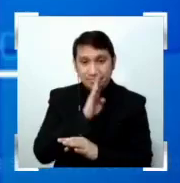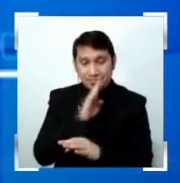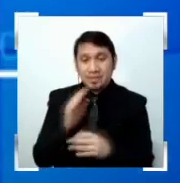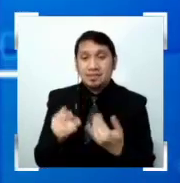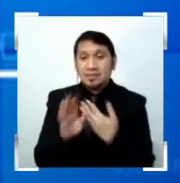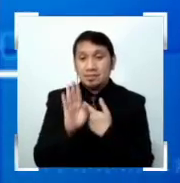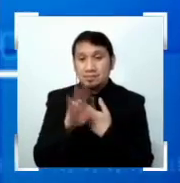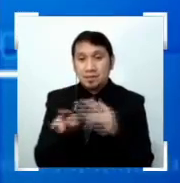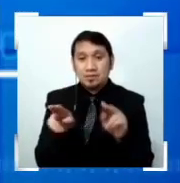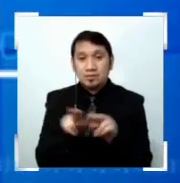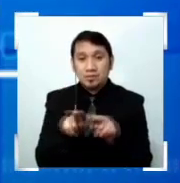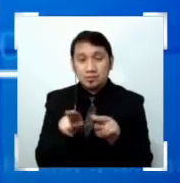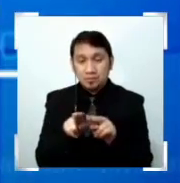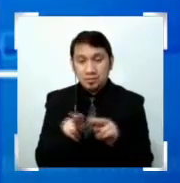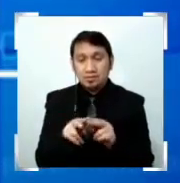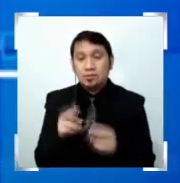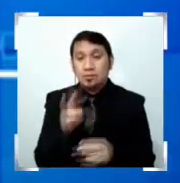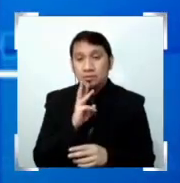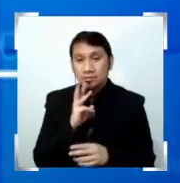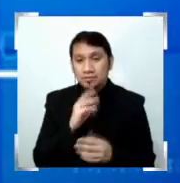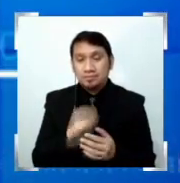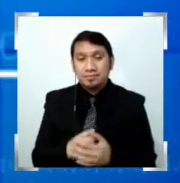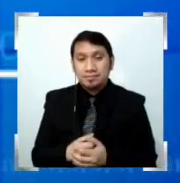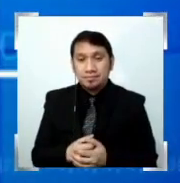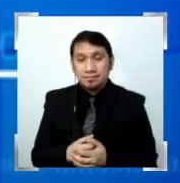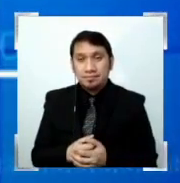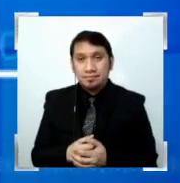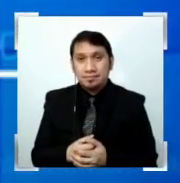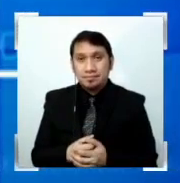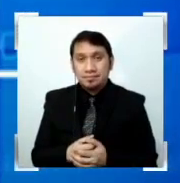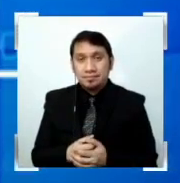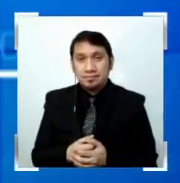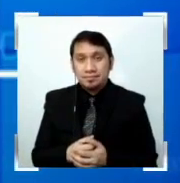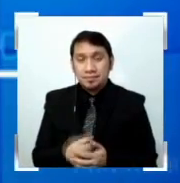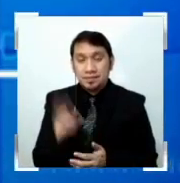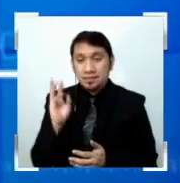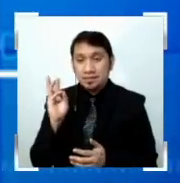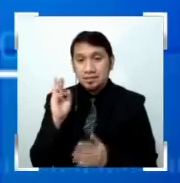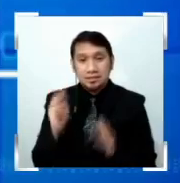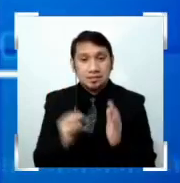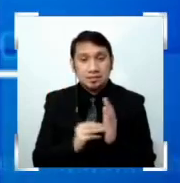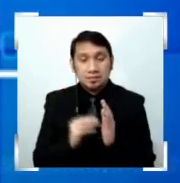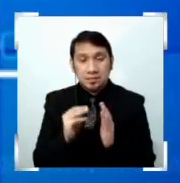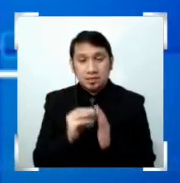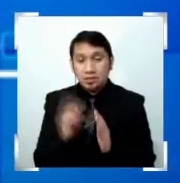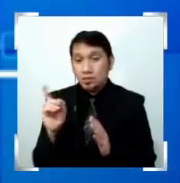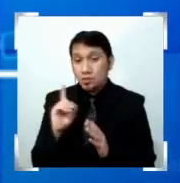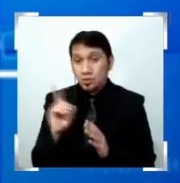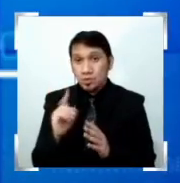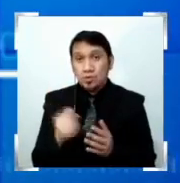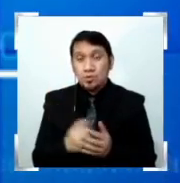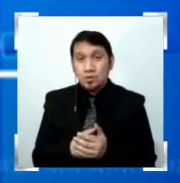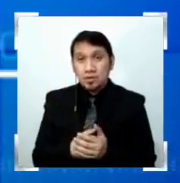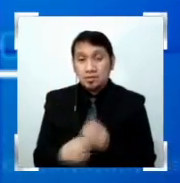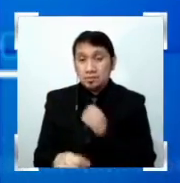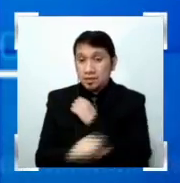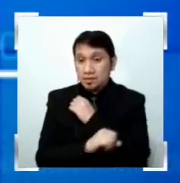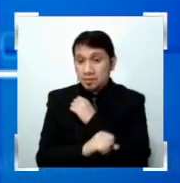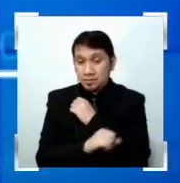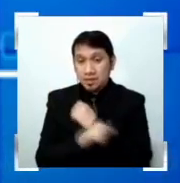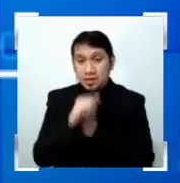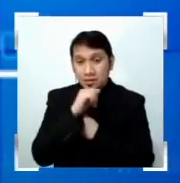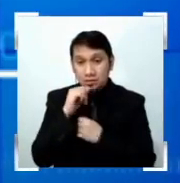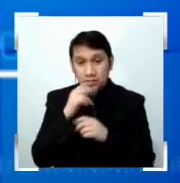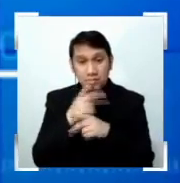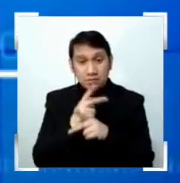normal na supply ng tubig. Halos 60 milyong pisong halaga ng umano'y smuggled agricultural products